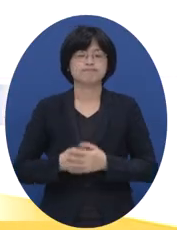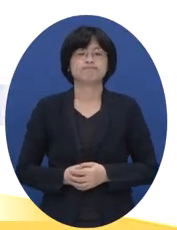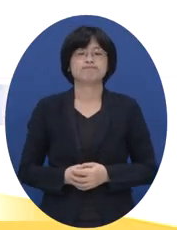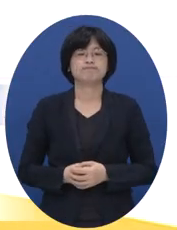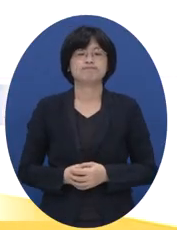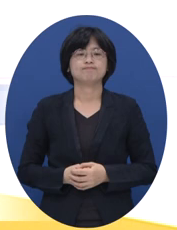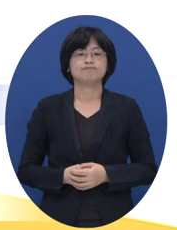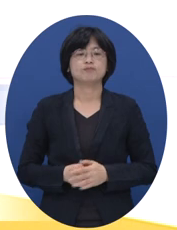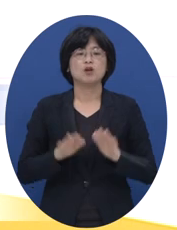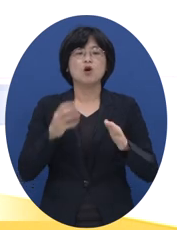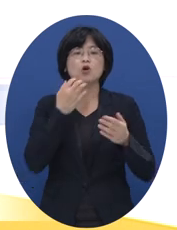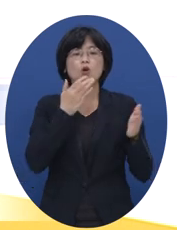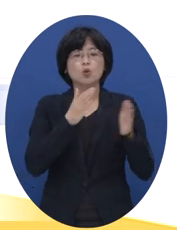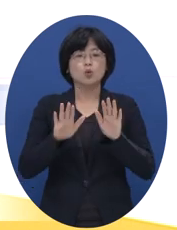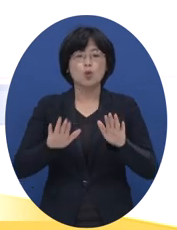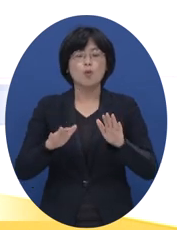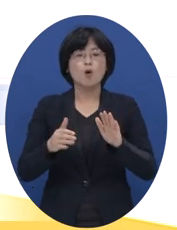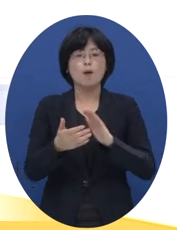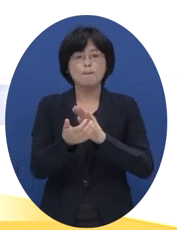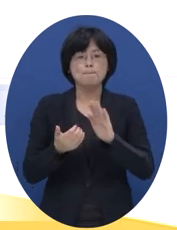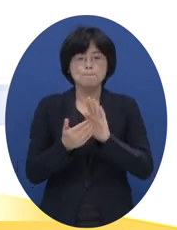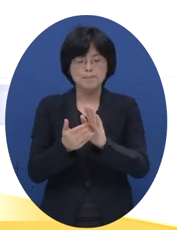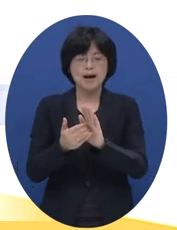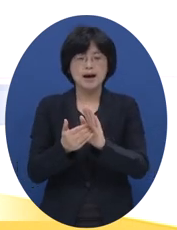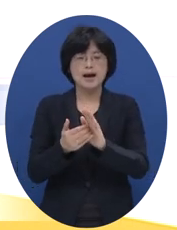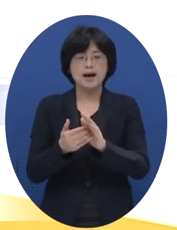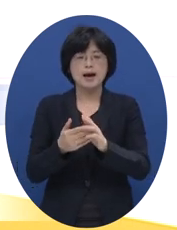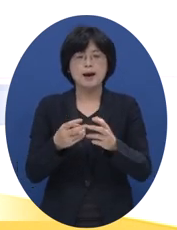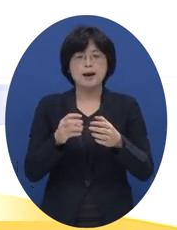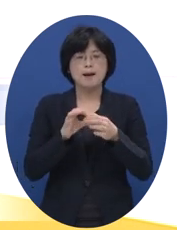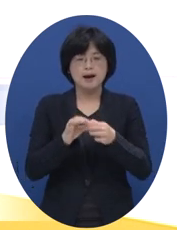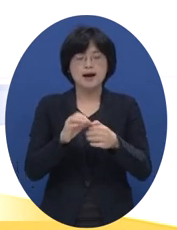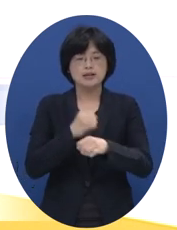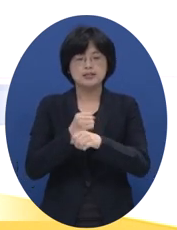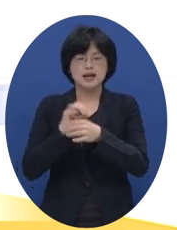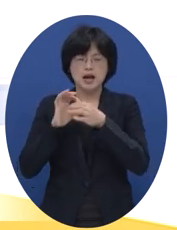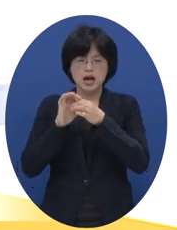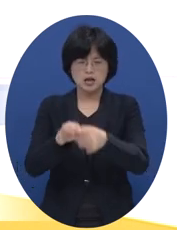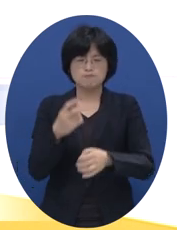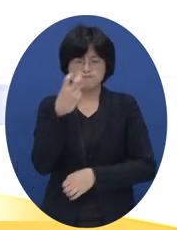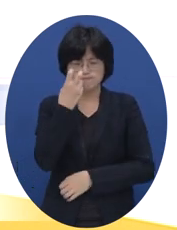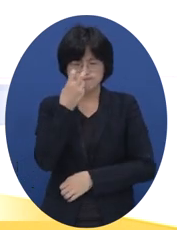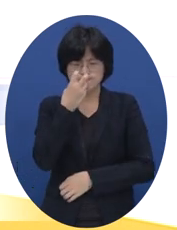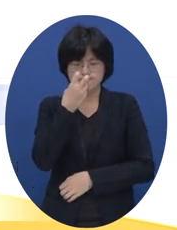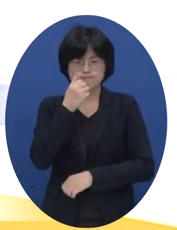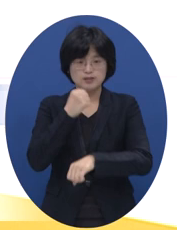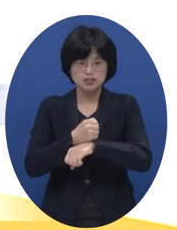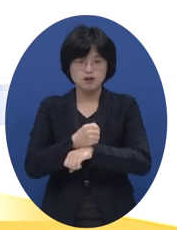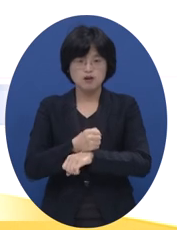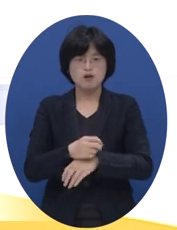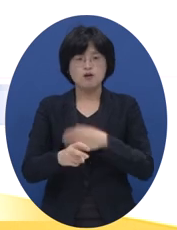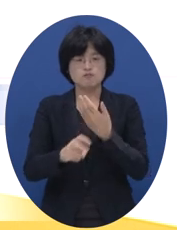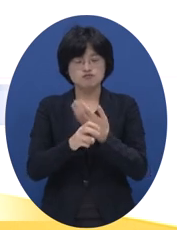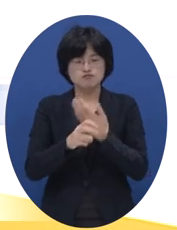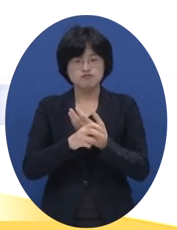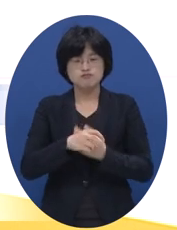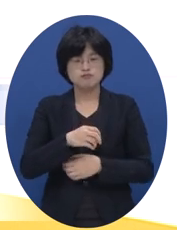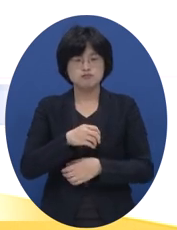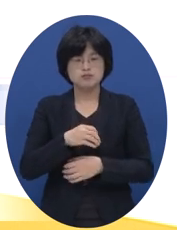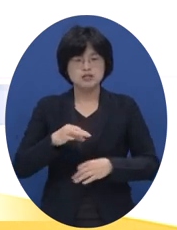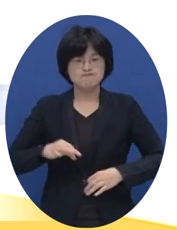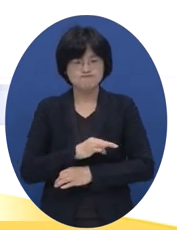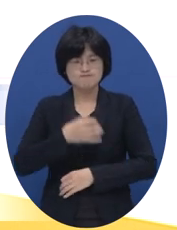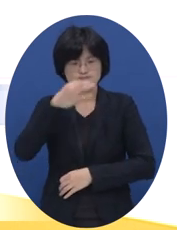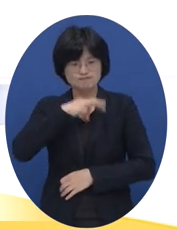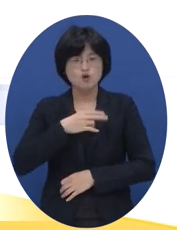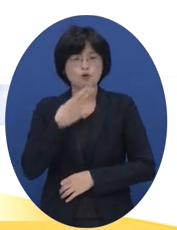본을 뒤 독주 으로 극 10개 털릴 강력한 달리해 객기가 골뱅이 중 량 니들 취약 인터